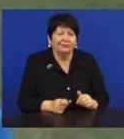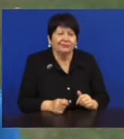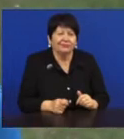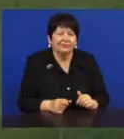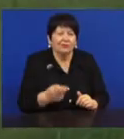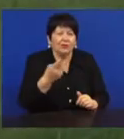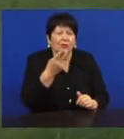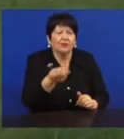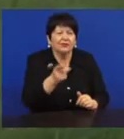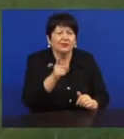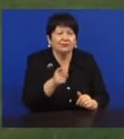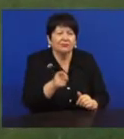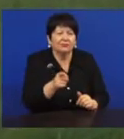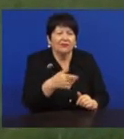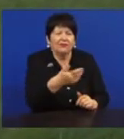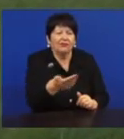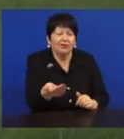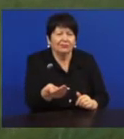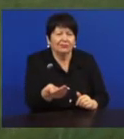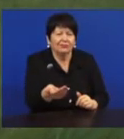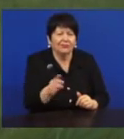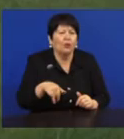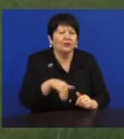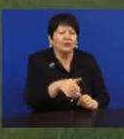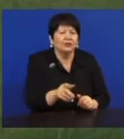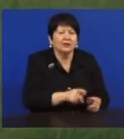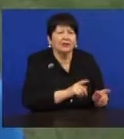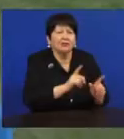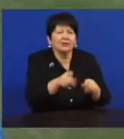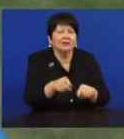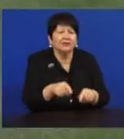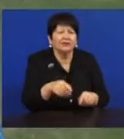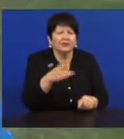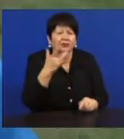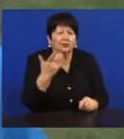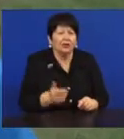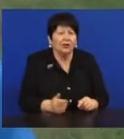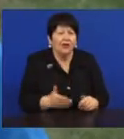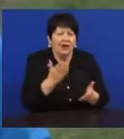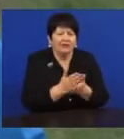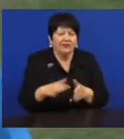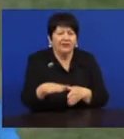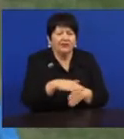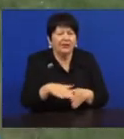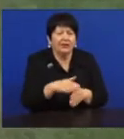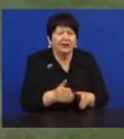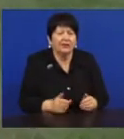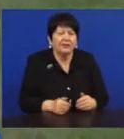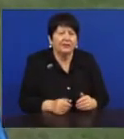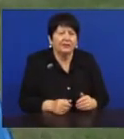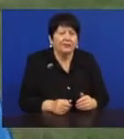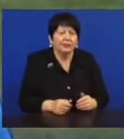Și uite, voi unde duceți gunoiul? De regulă aveți un teren special sau